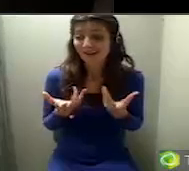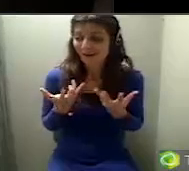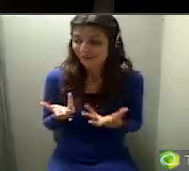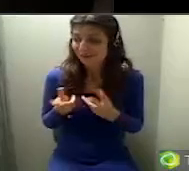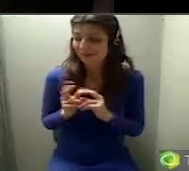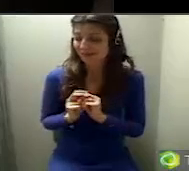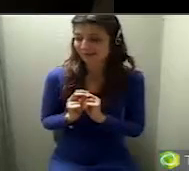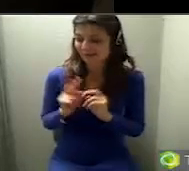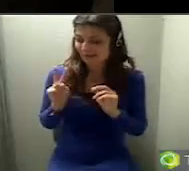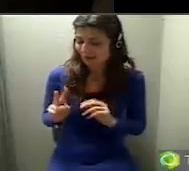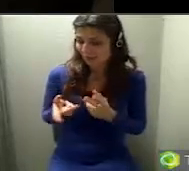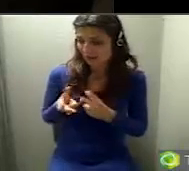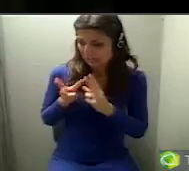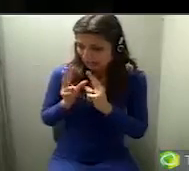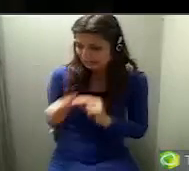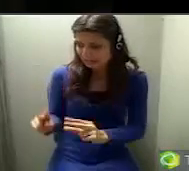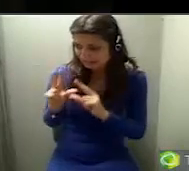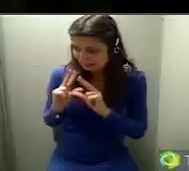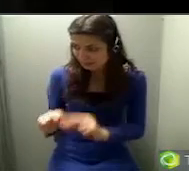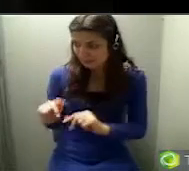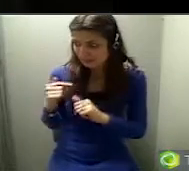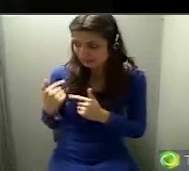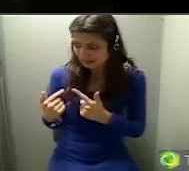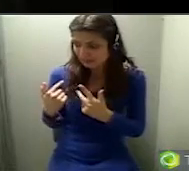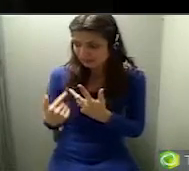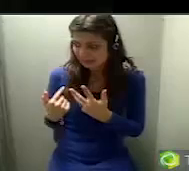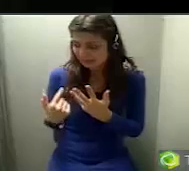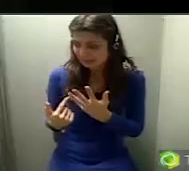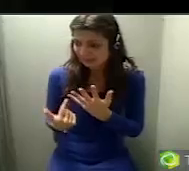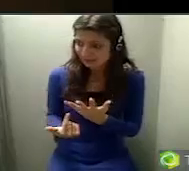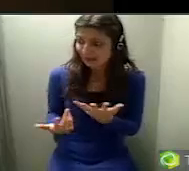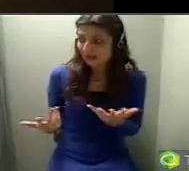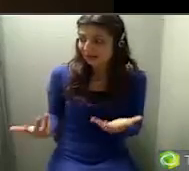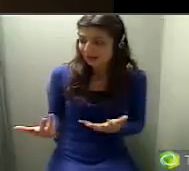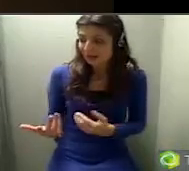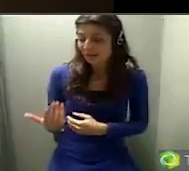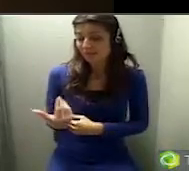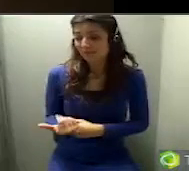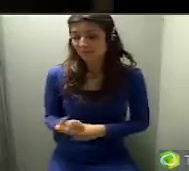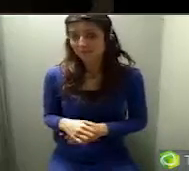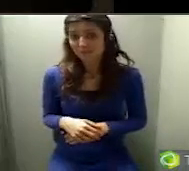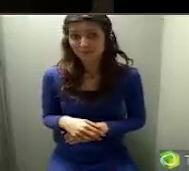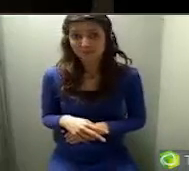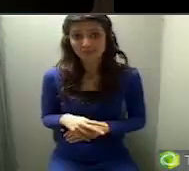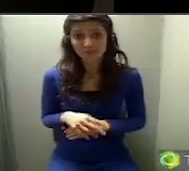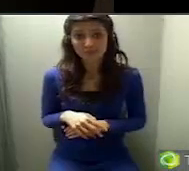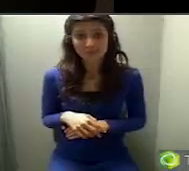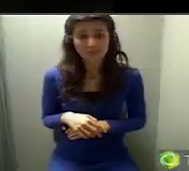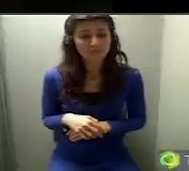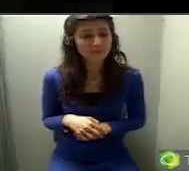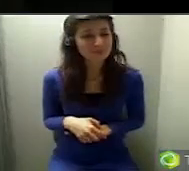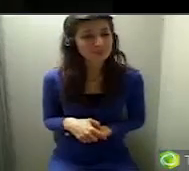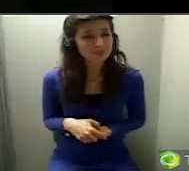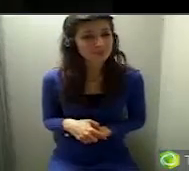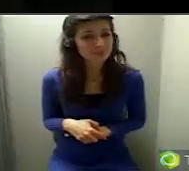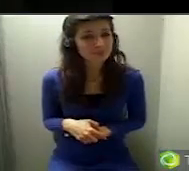très sérieux, un de mes petits-fils a dit « Le plus fort en fleurs, c'est encore Papou. Papou, ça